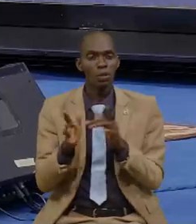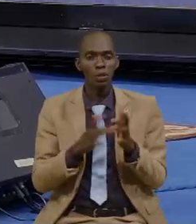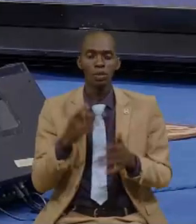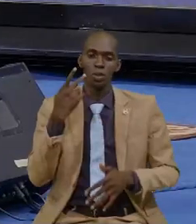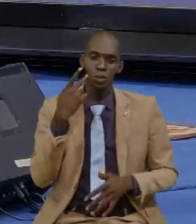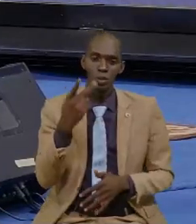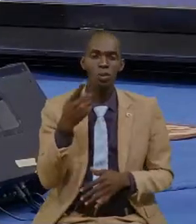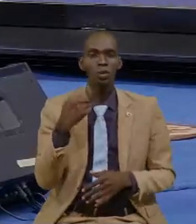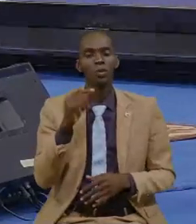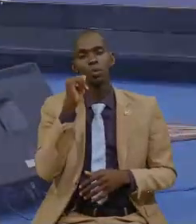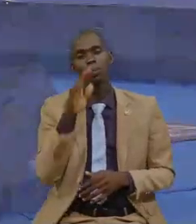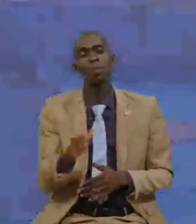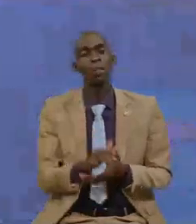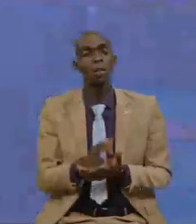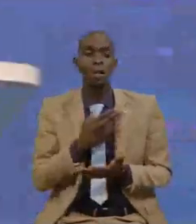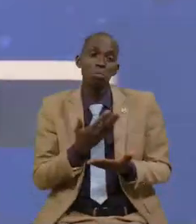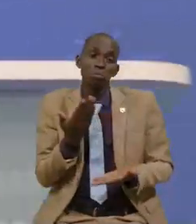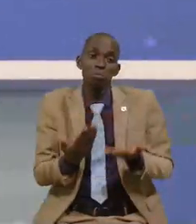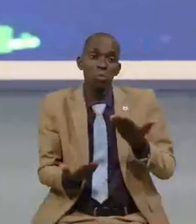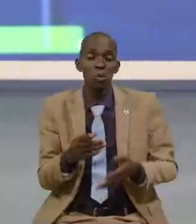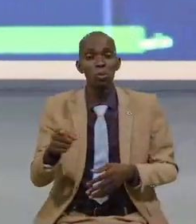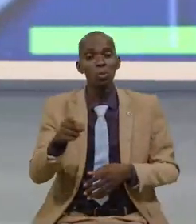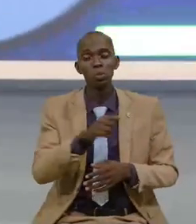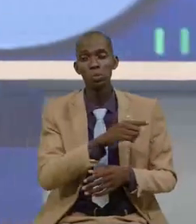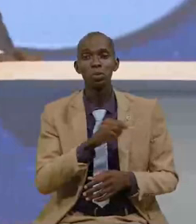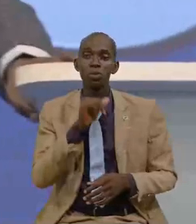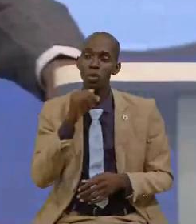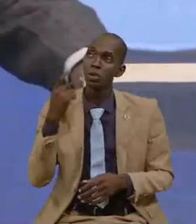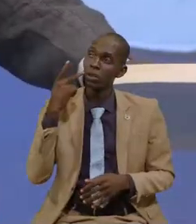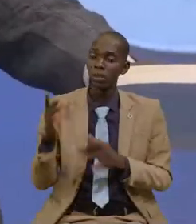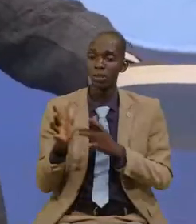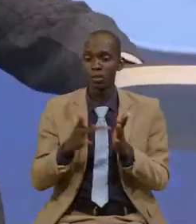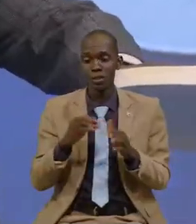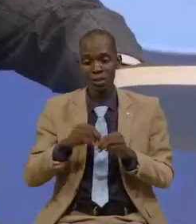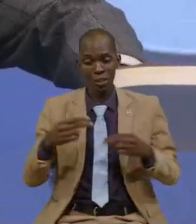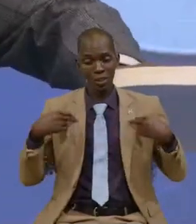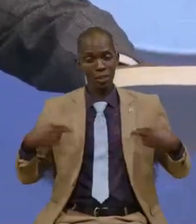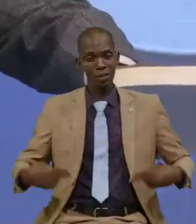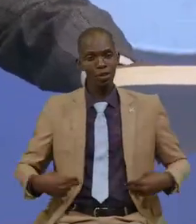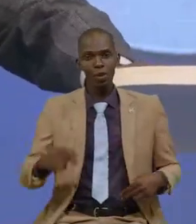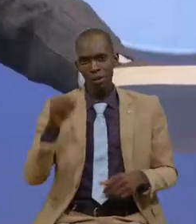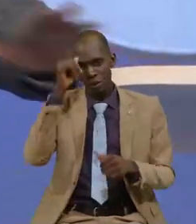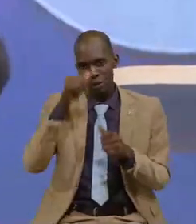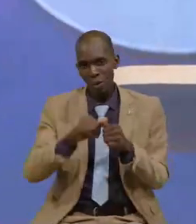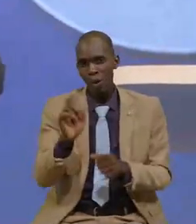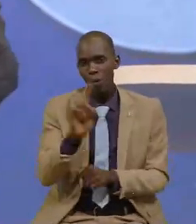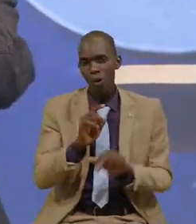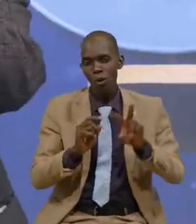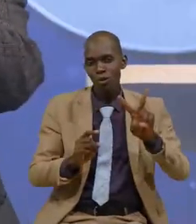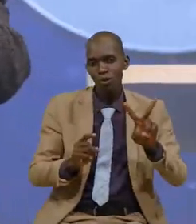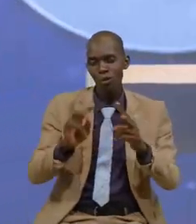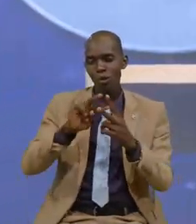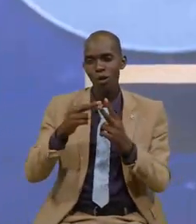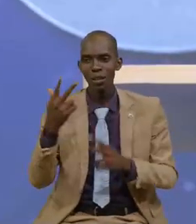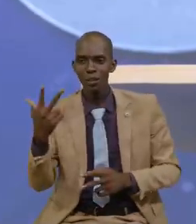Jésus l'a vu. Quoique vous ne le voyez pas physiquement, là où deux ou trois